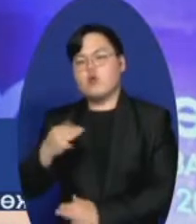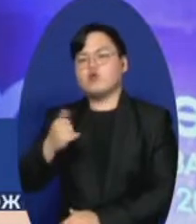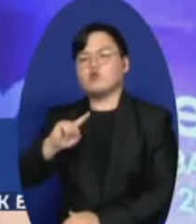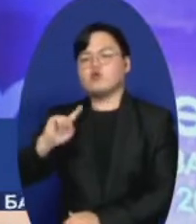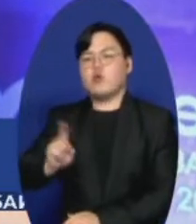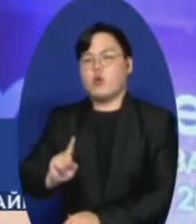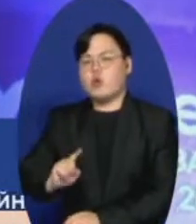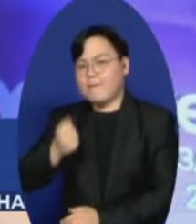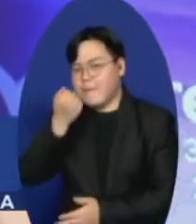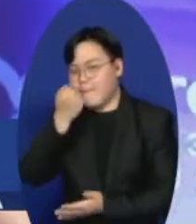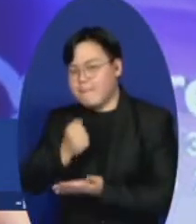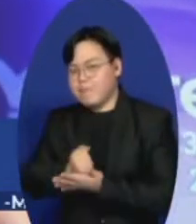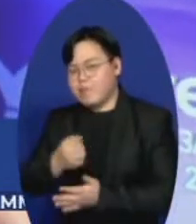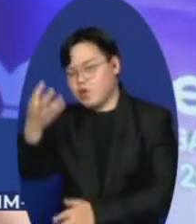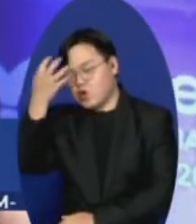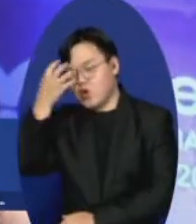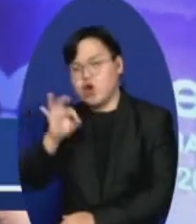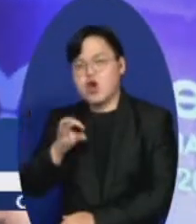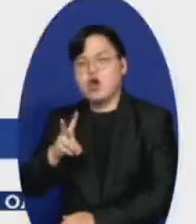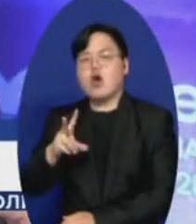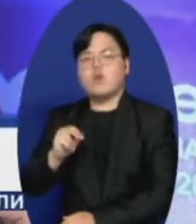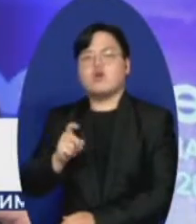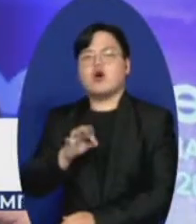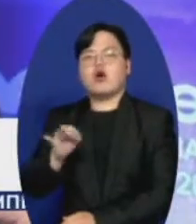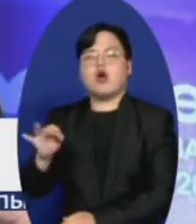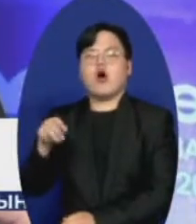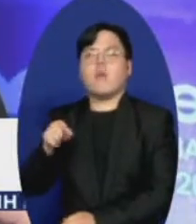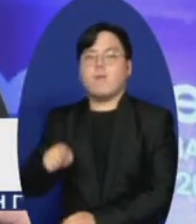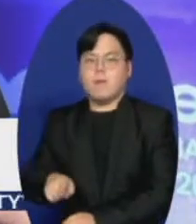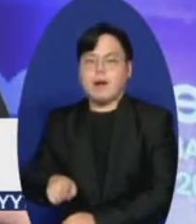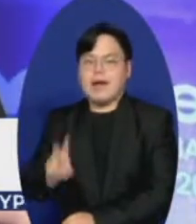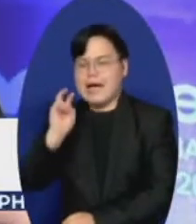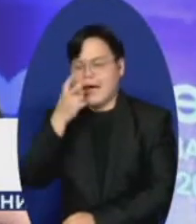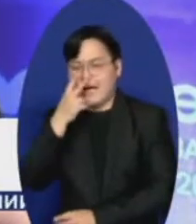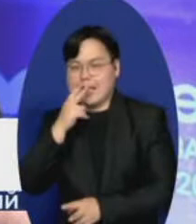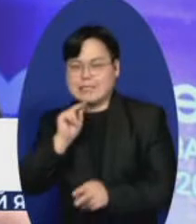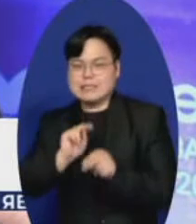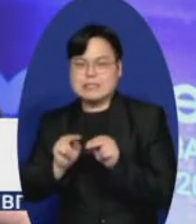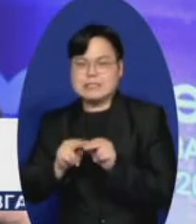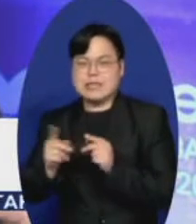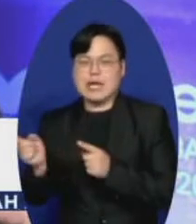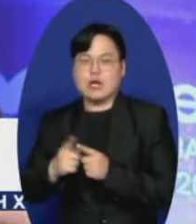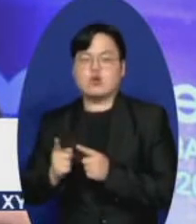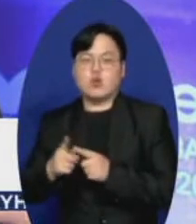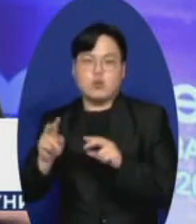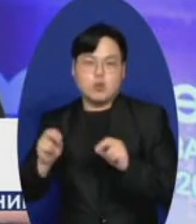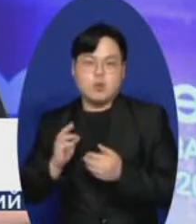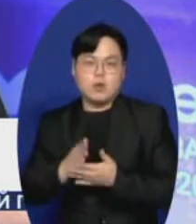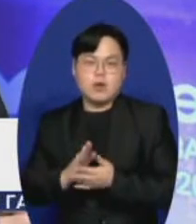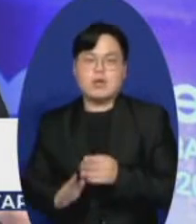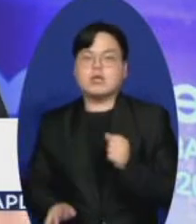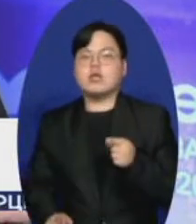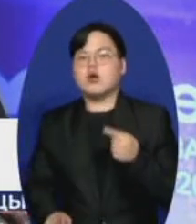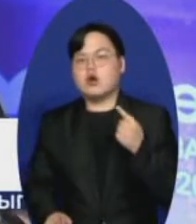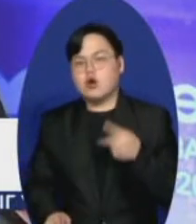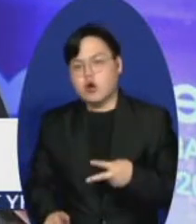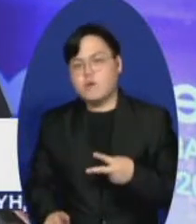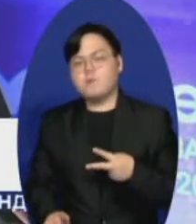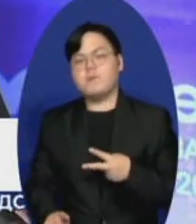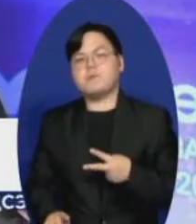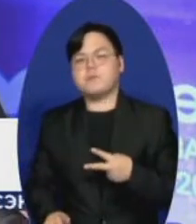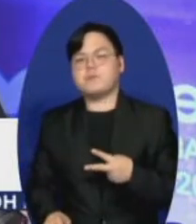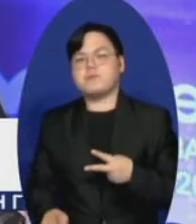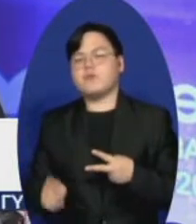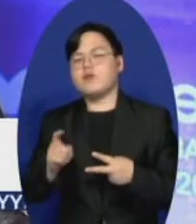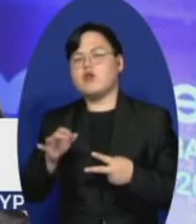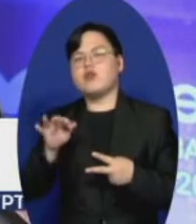хуудасаараа батлаад тэгээд төрийн өмчийн хороогоор ороод ингэ явж байгаа. Хяналт шалгалт шүүлтүүр маш өндөр болсон. Хоёрдугаарт бид